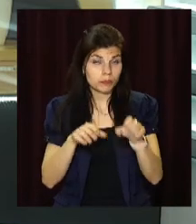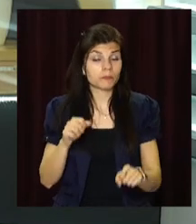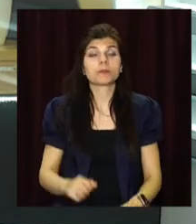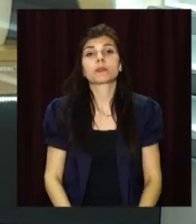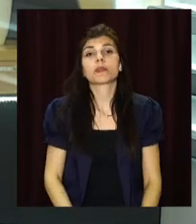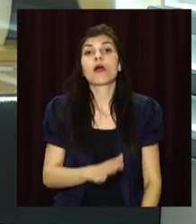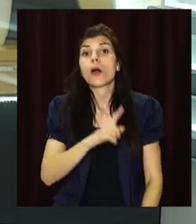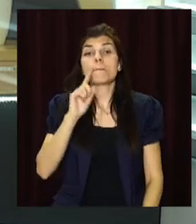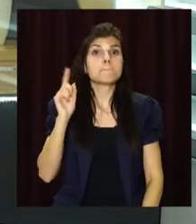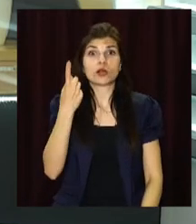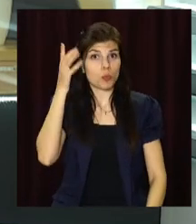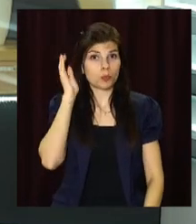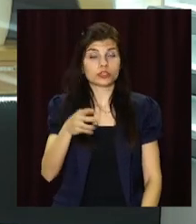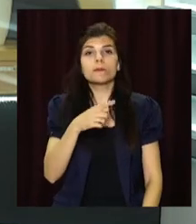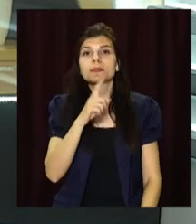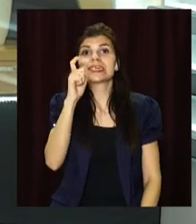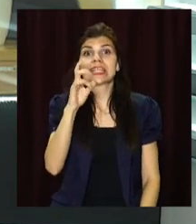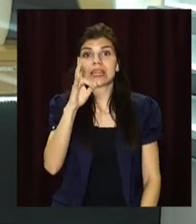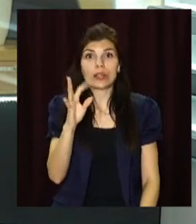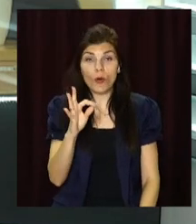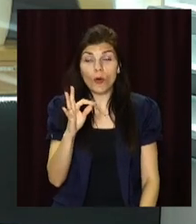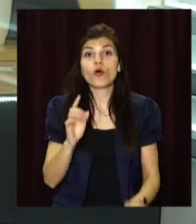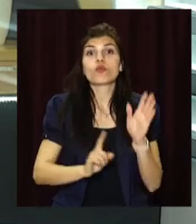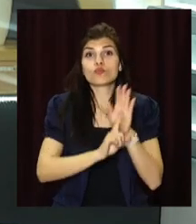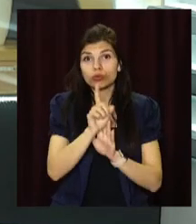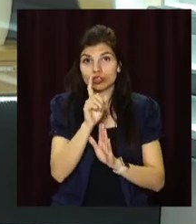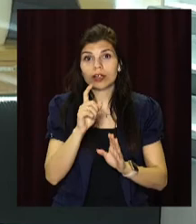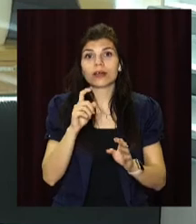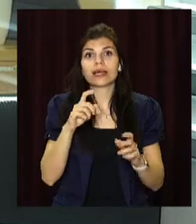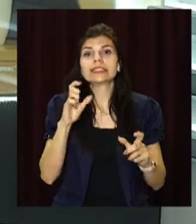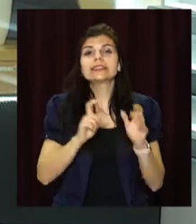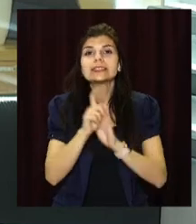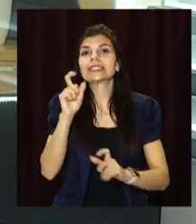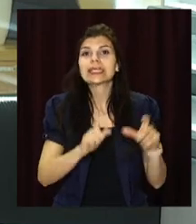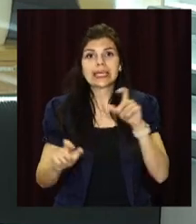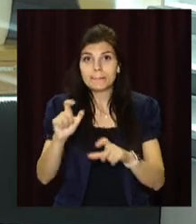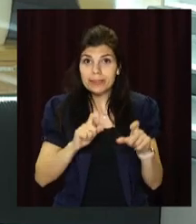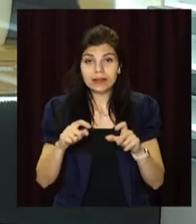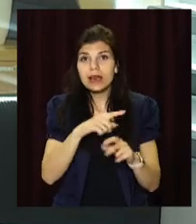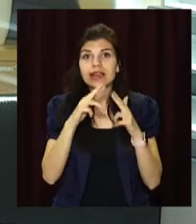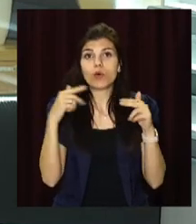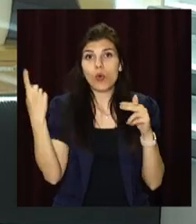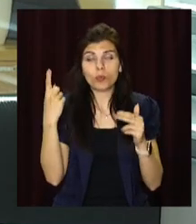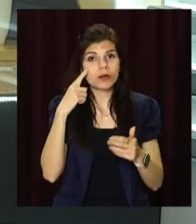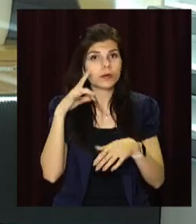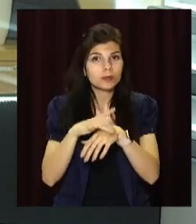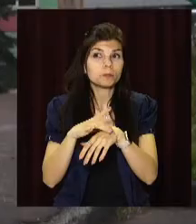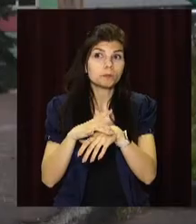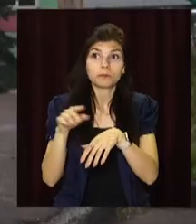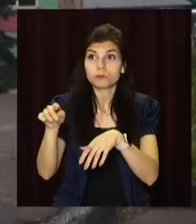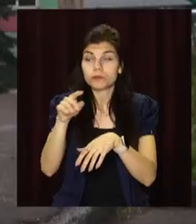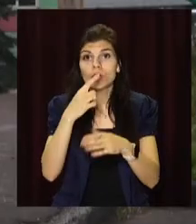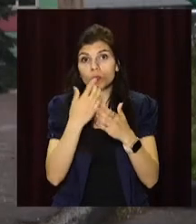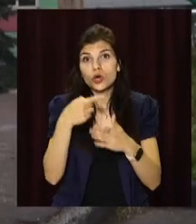Україні стартувала основна сесія ЗНО. Розпочалася вона тестуванням з хімії. На нього у Дніпропетровській області зареєструвалося